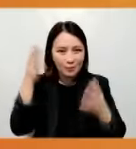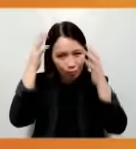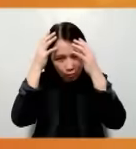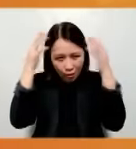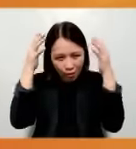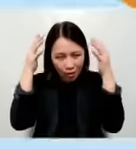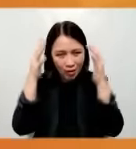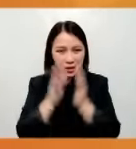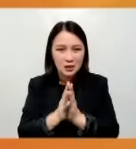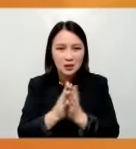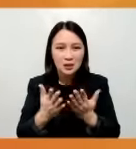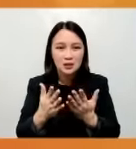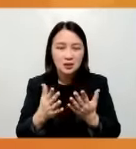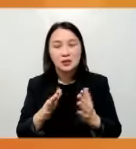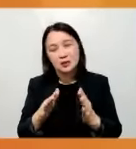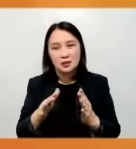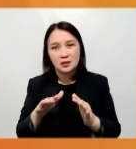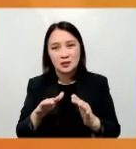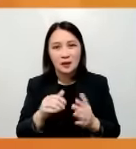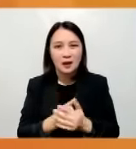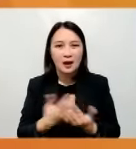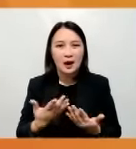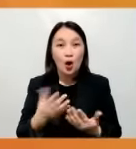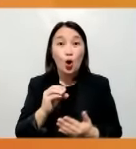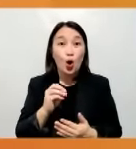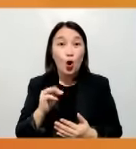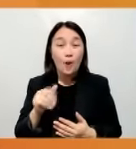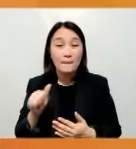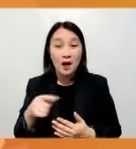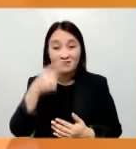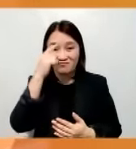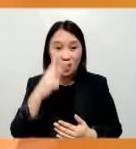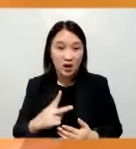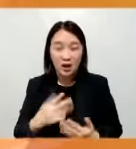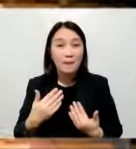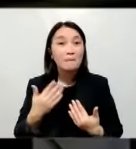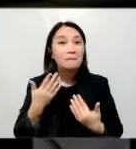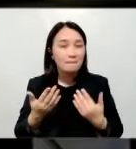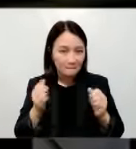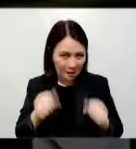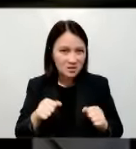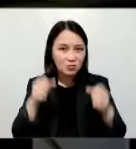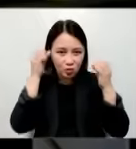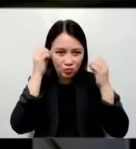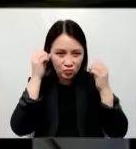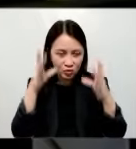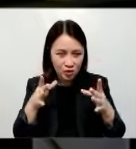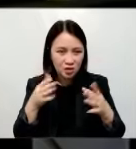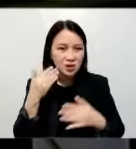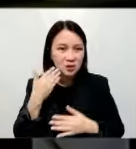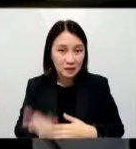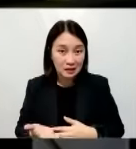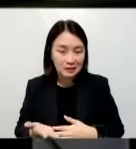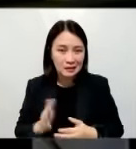mauwi yan sa seizures, macomatose, o ang pinakamalala, mamatay ang isang tao. So nangyari dito, bumagsak yung sodium ng pasyente. At